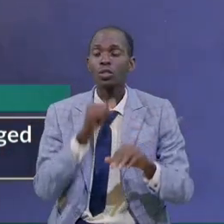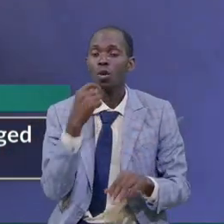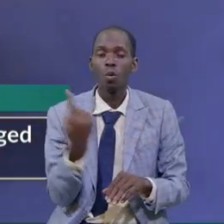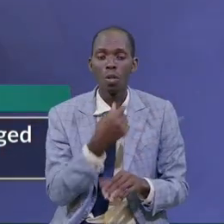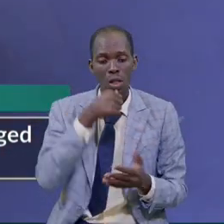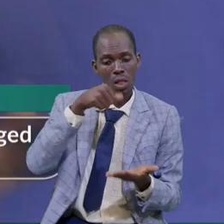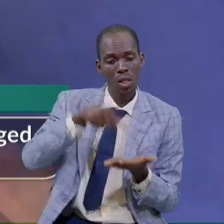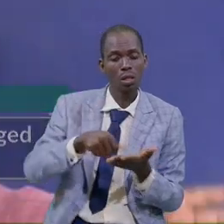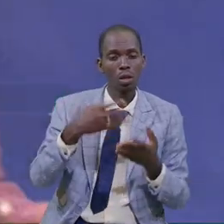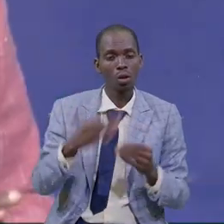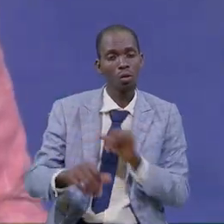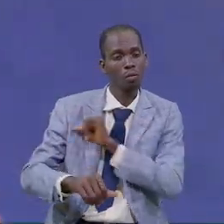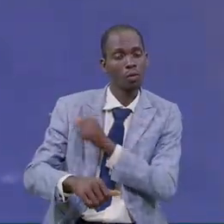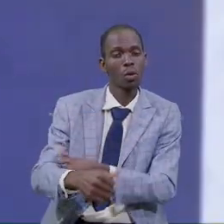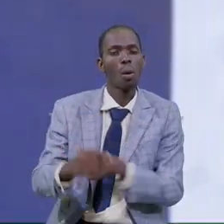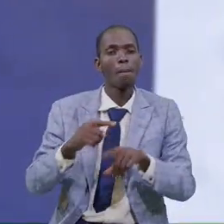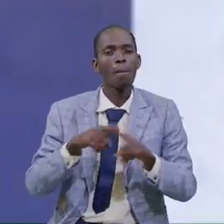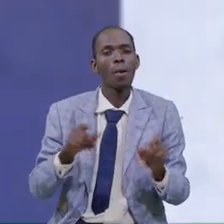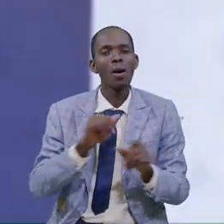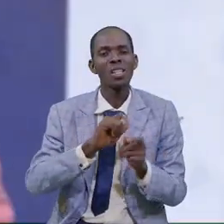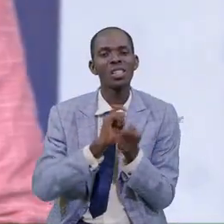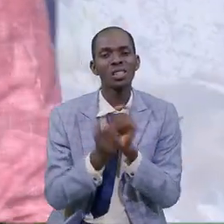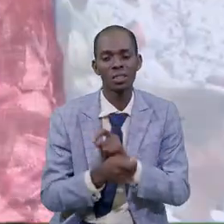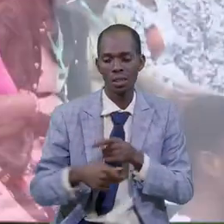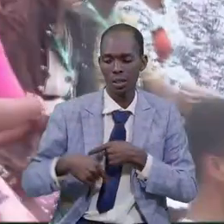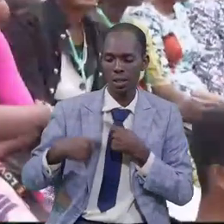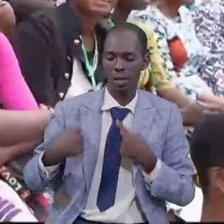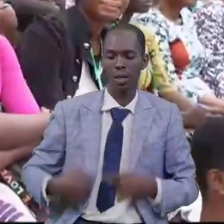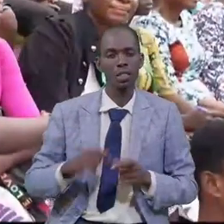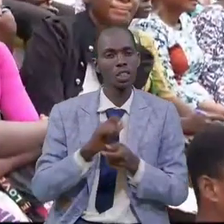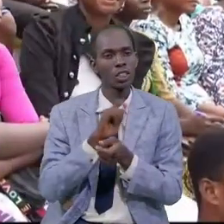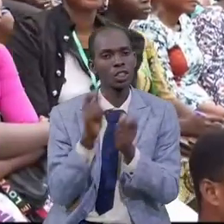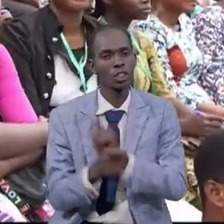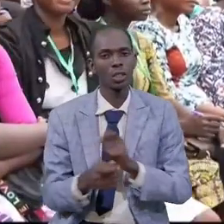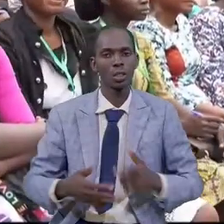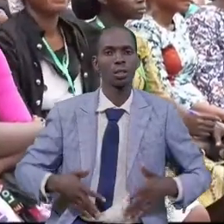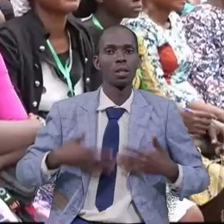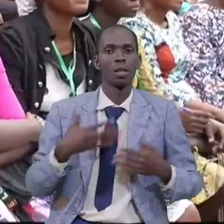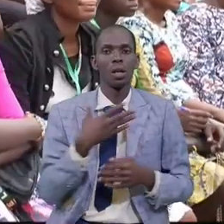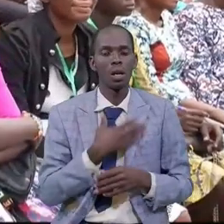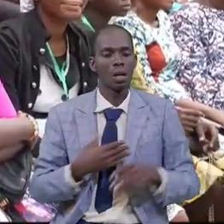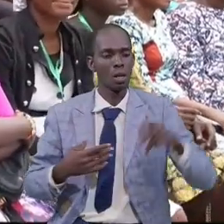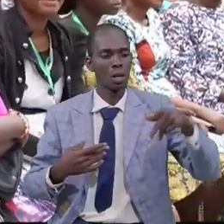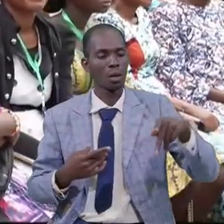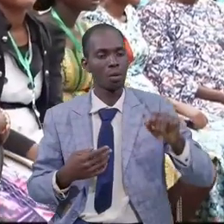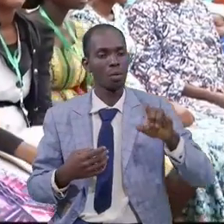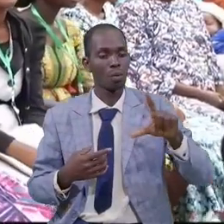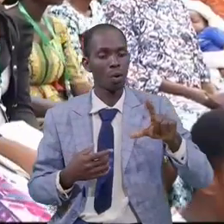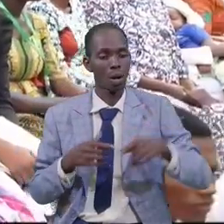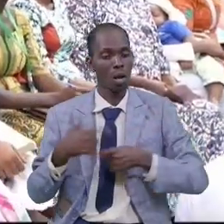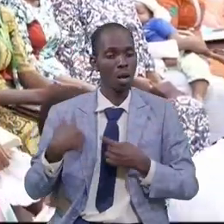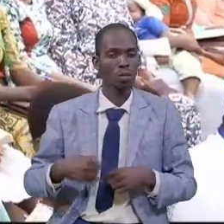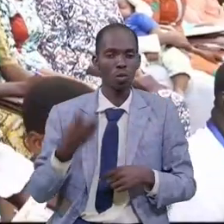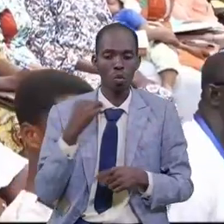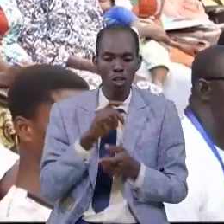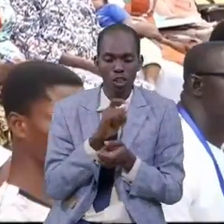c'est la vie changée, un cœur changé. Et le Seigneur a touché son cœur. Et maintenant, il